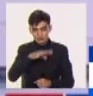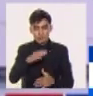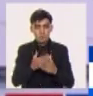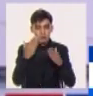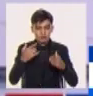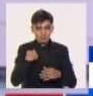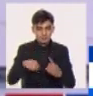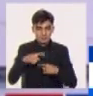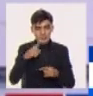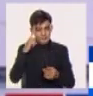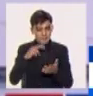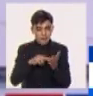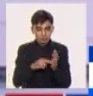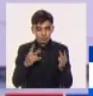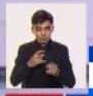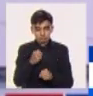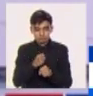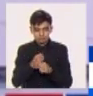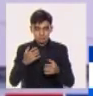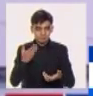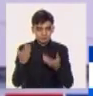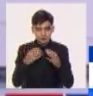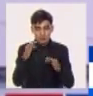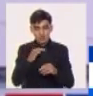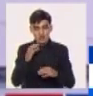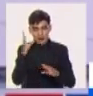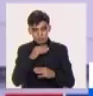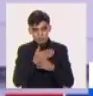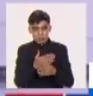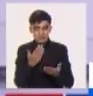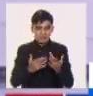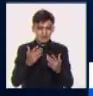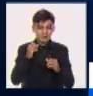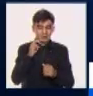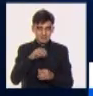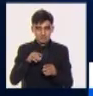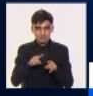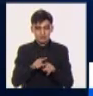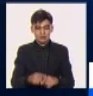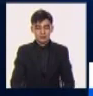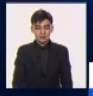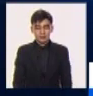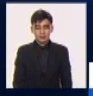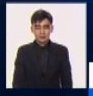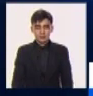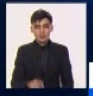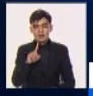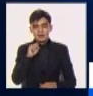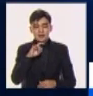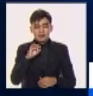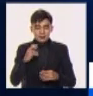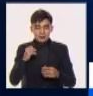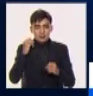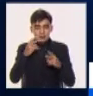мы должны вот эти планы скоррелировать с реальными возможностями, которые есть у операторов. Зарина, а как